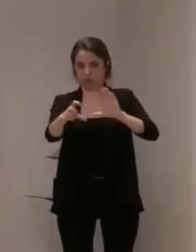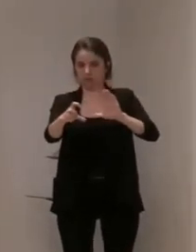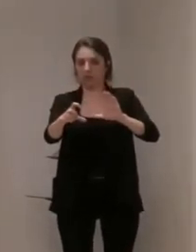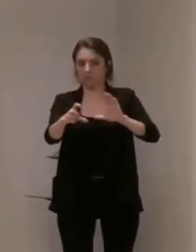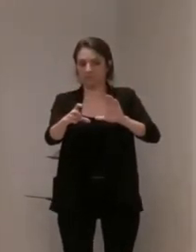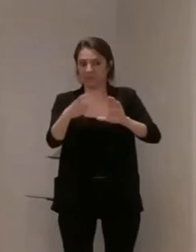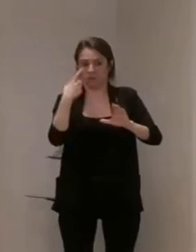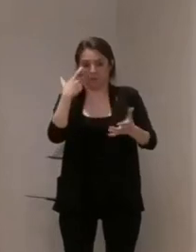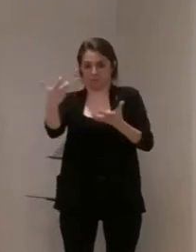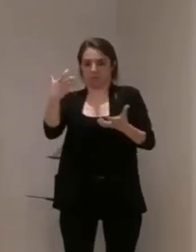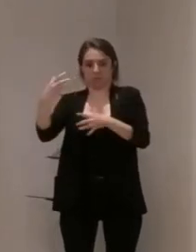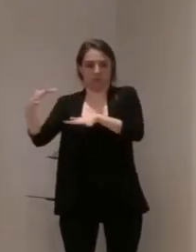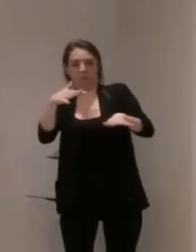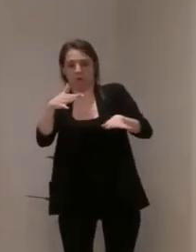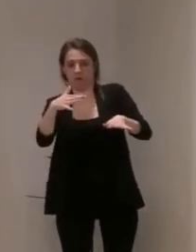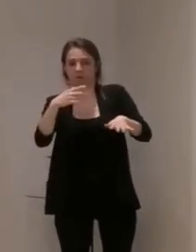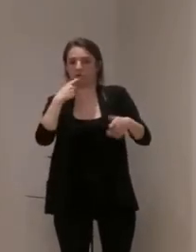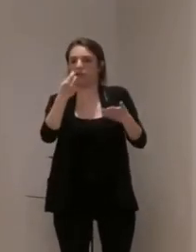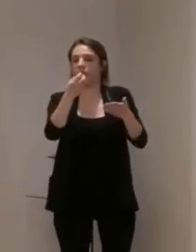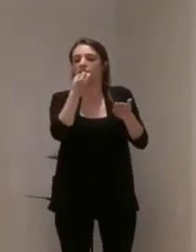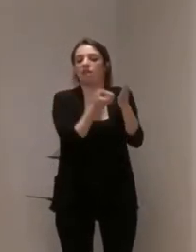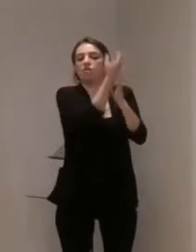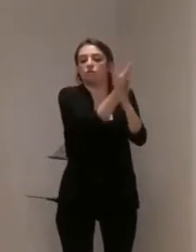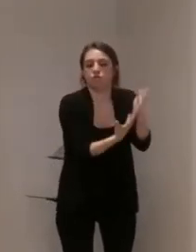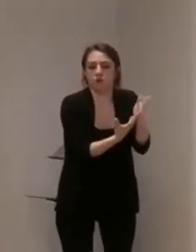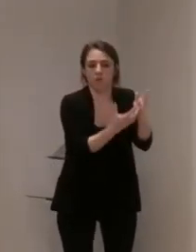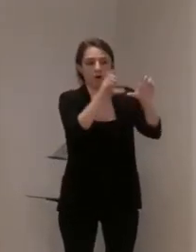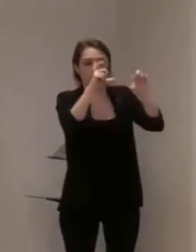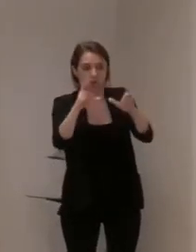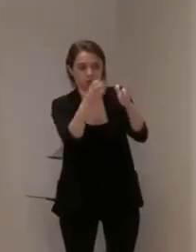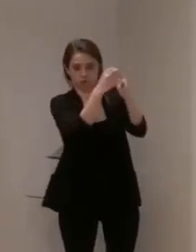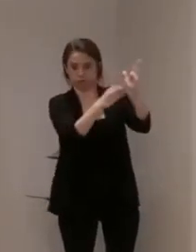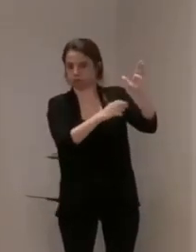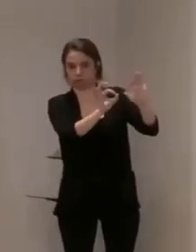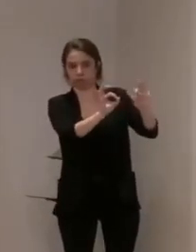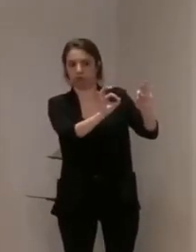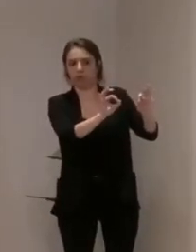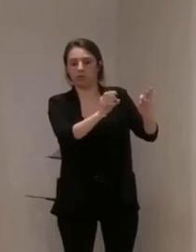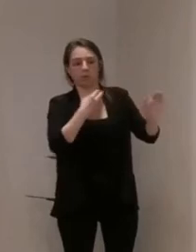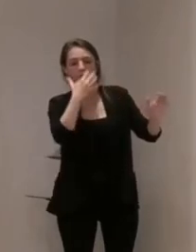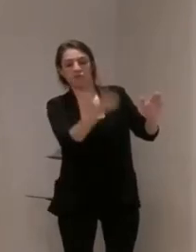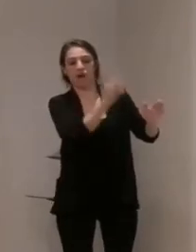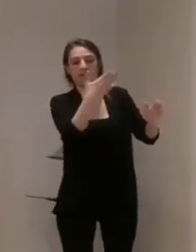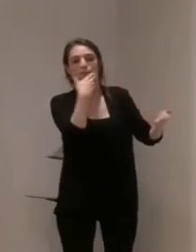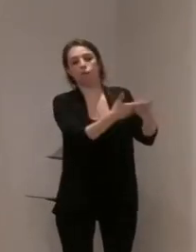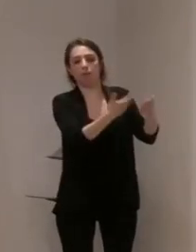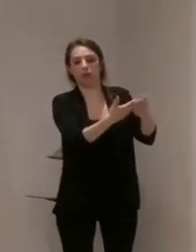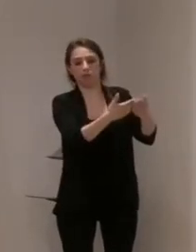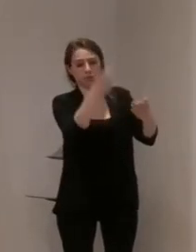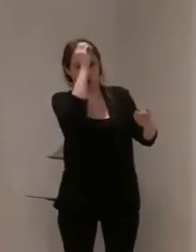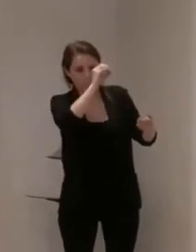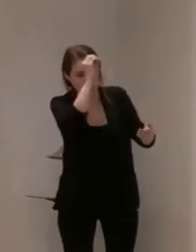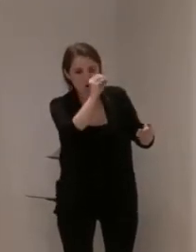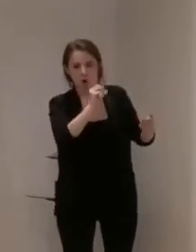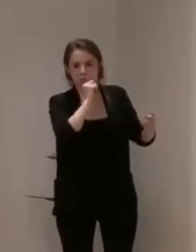ells. Van fer un informe, van posar totes les fotografies en aquest informe i van fer sobre què pensaven, què deixaven de pensar i tot això.